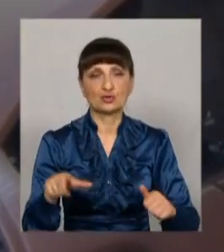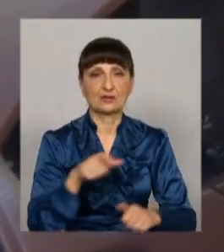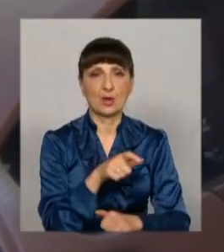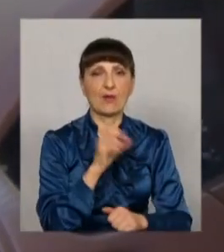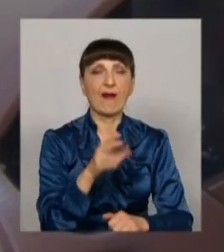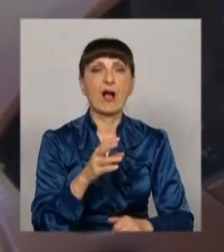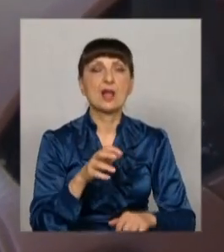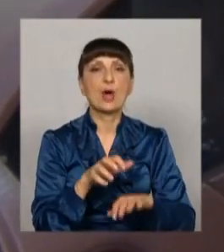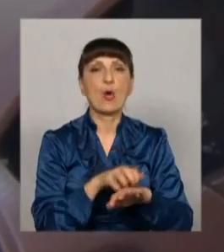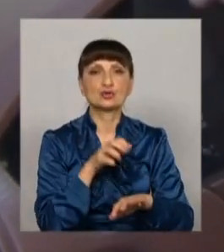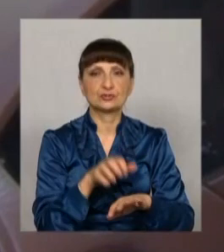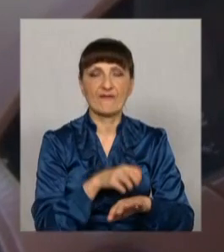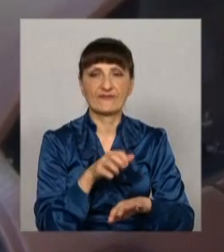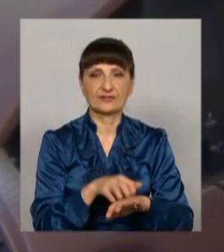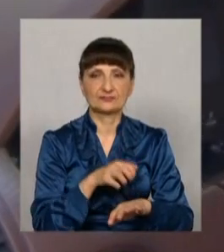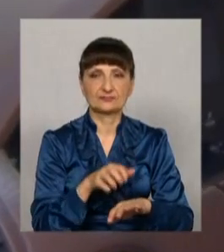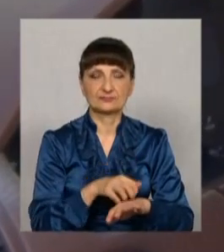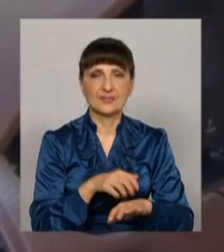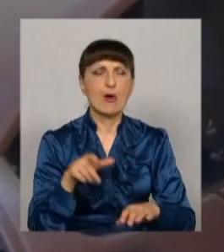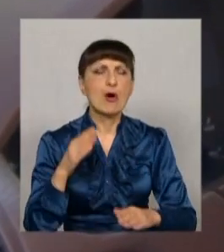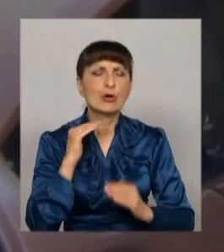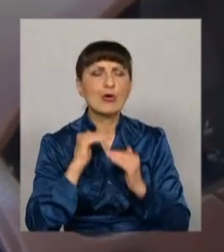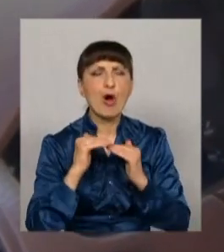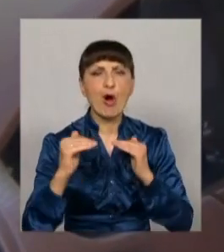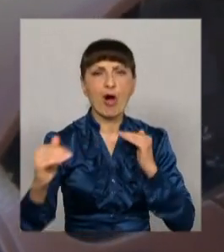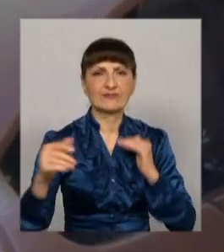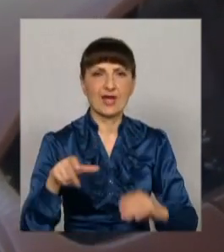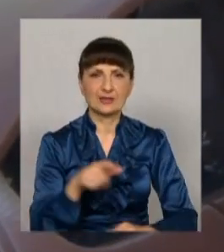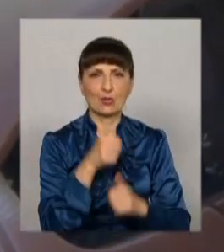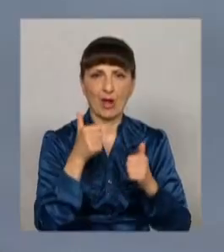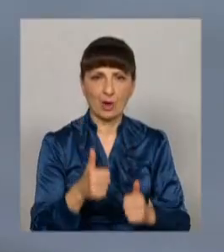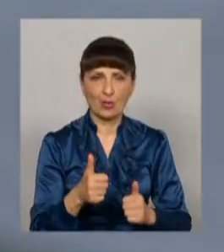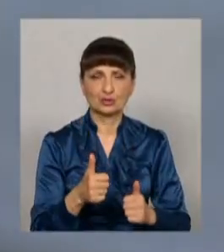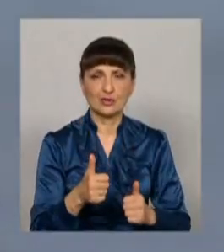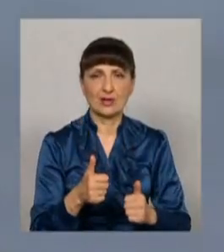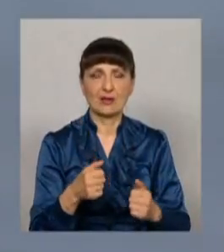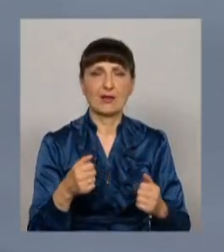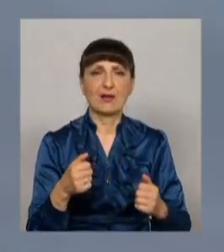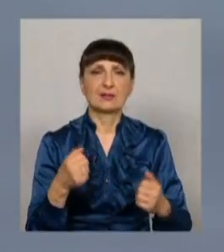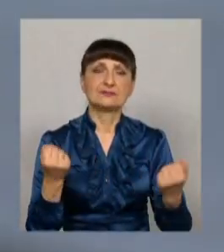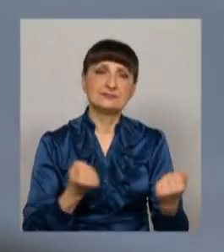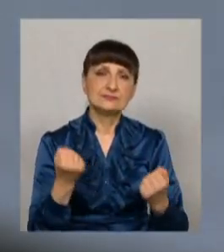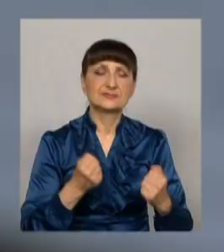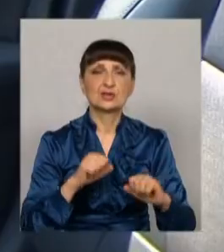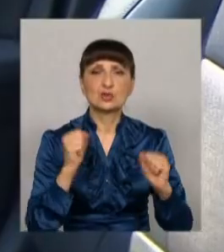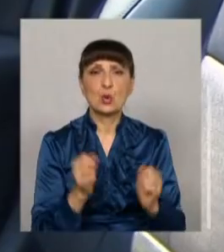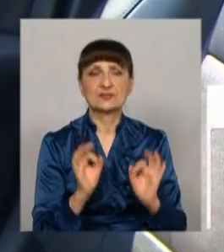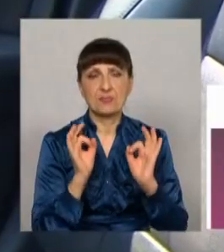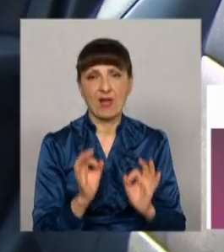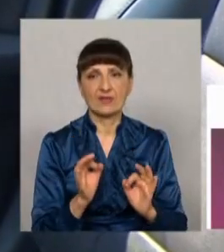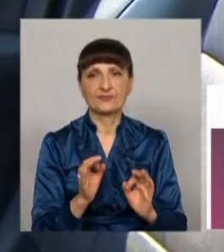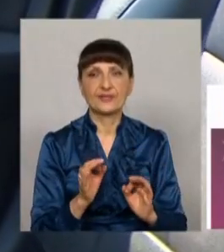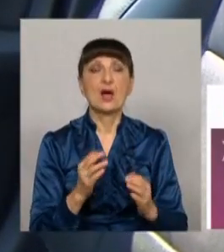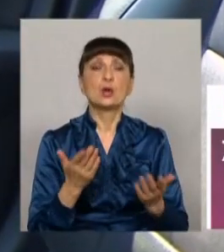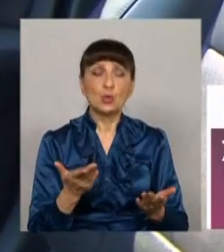читав. Чтобы такая ровная дорога, если едешь с положенной скоростью, уверенно.